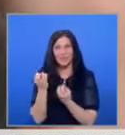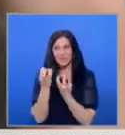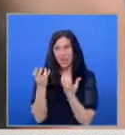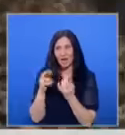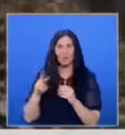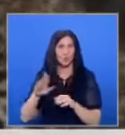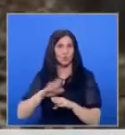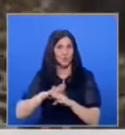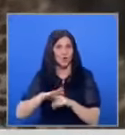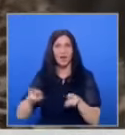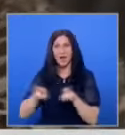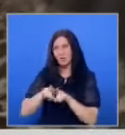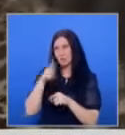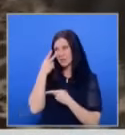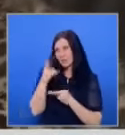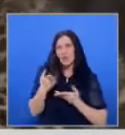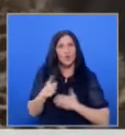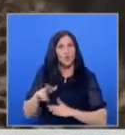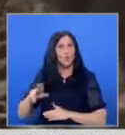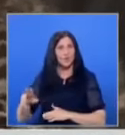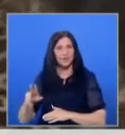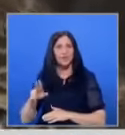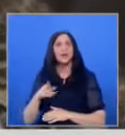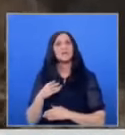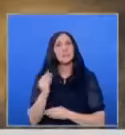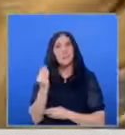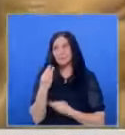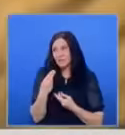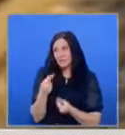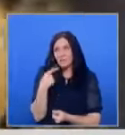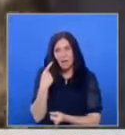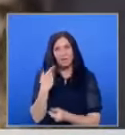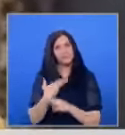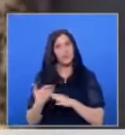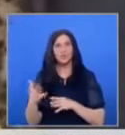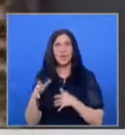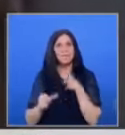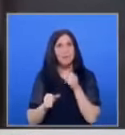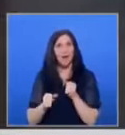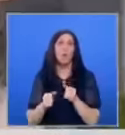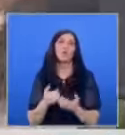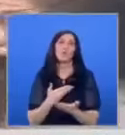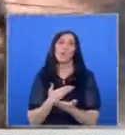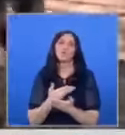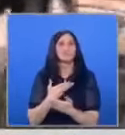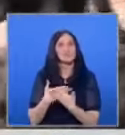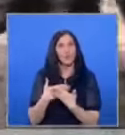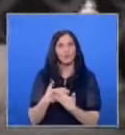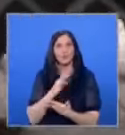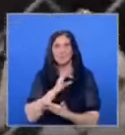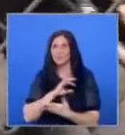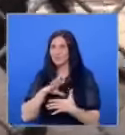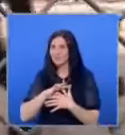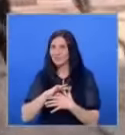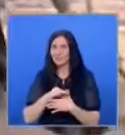родителите им. За бебетата се грижи майка им. Те все още са на мляко, но много скоро ще ги захранят и с месо.